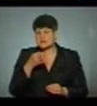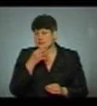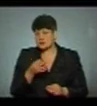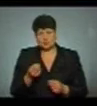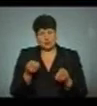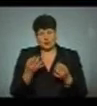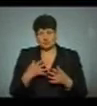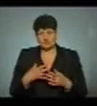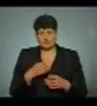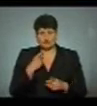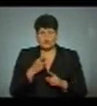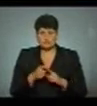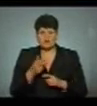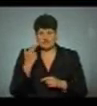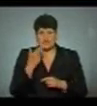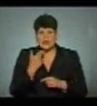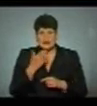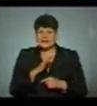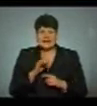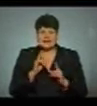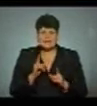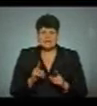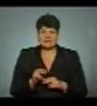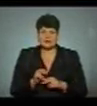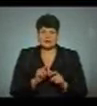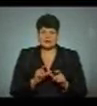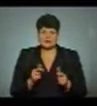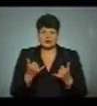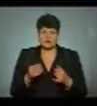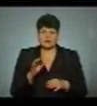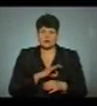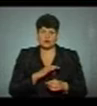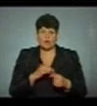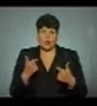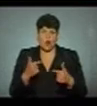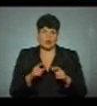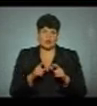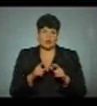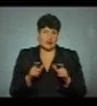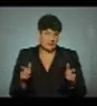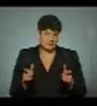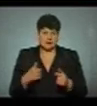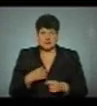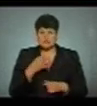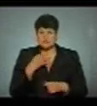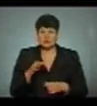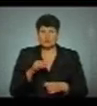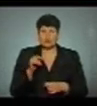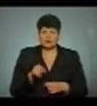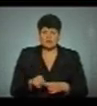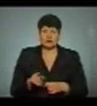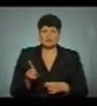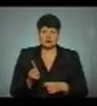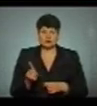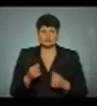Я думаю, що в Італії не тільки лікувальні заклади, а сьогодні використовуються готелі. То я думаю, що я скажу про те, що сьогодні і школи,